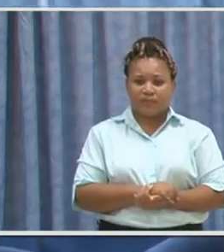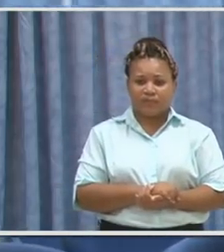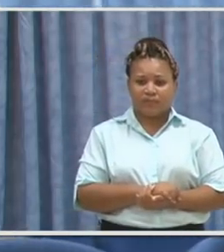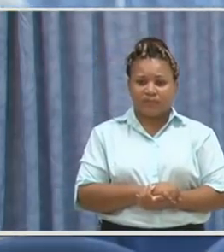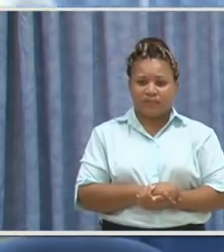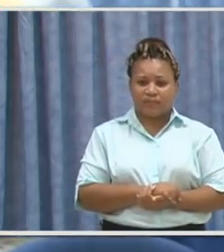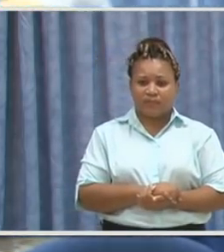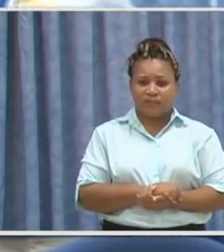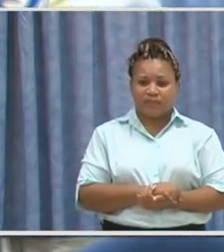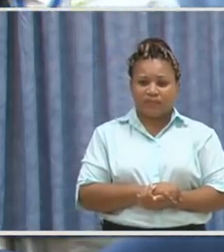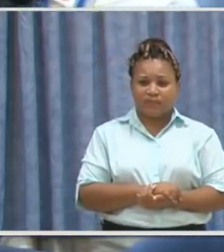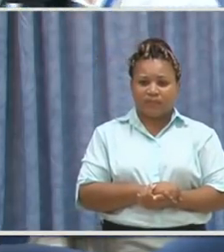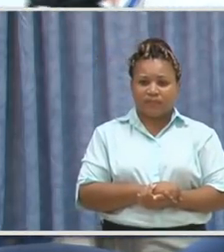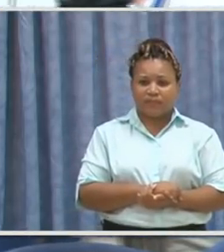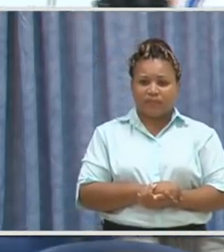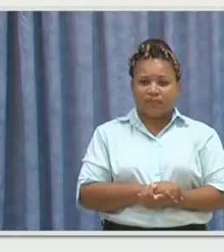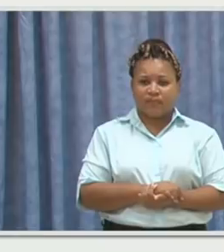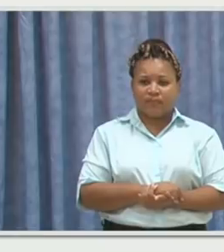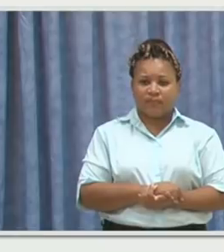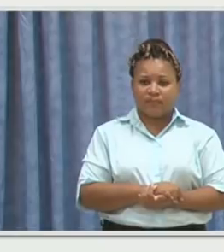première question, Dexter.